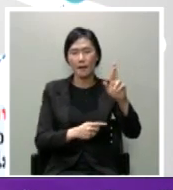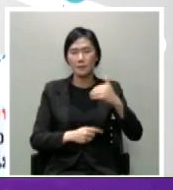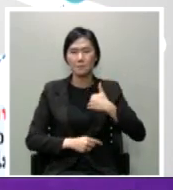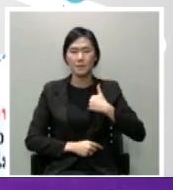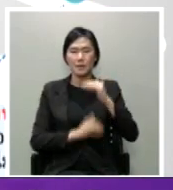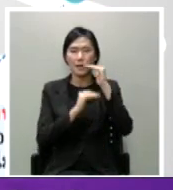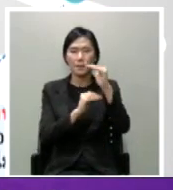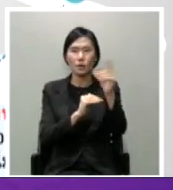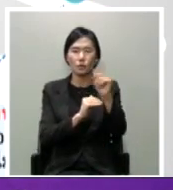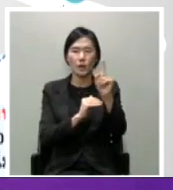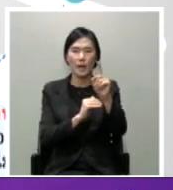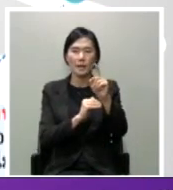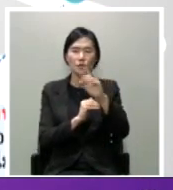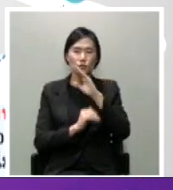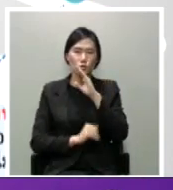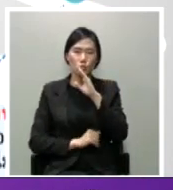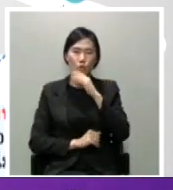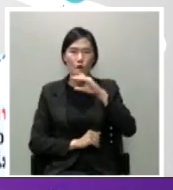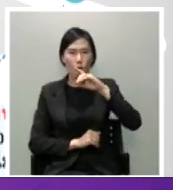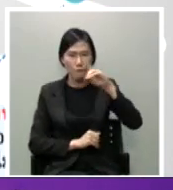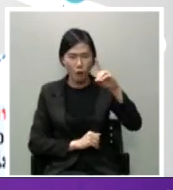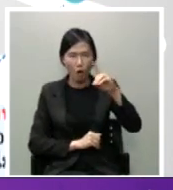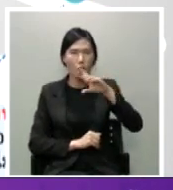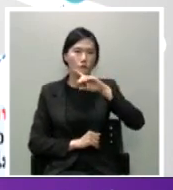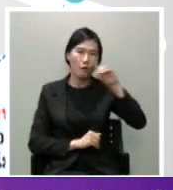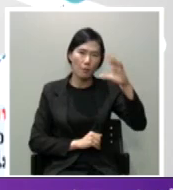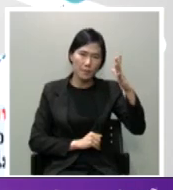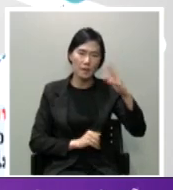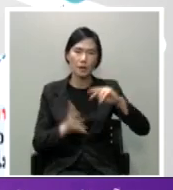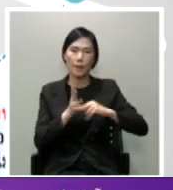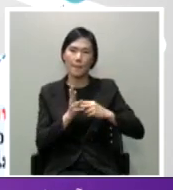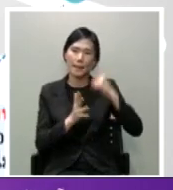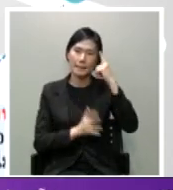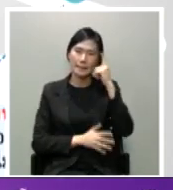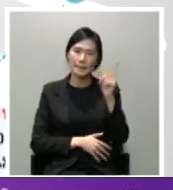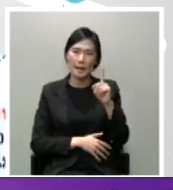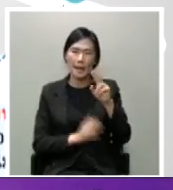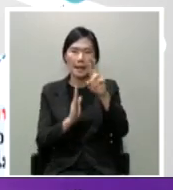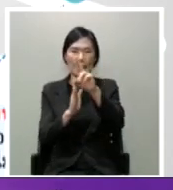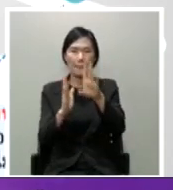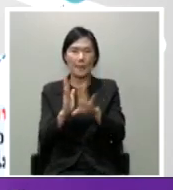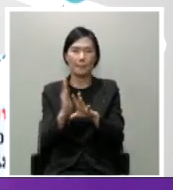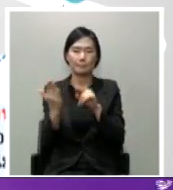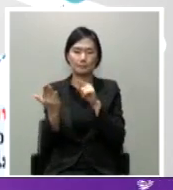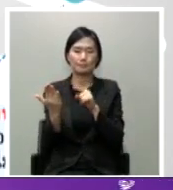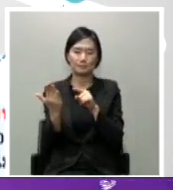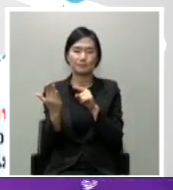ได้กำหนดไว้ว่าการที่จะฟ้องหรือไม่ฟ้องนั้นให้เป็นไปตามระเบียบ